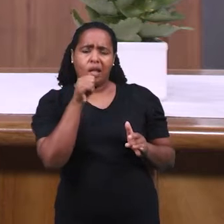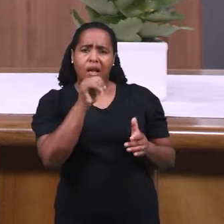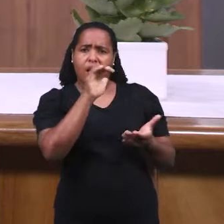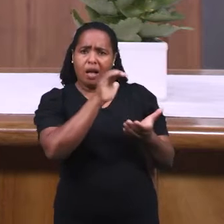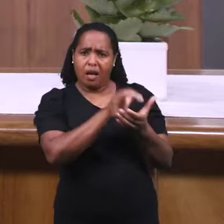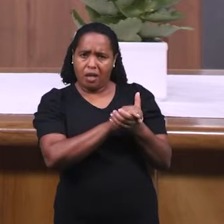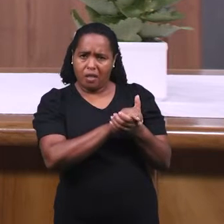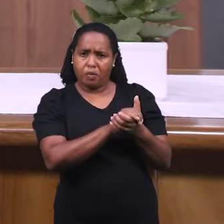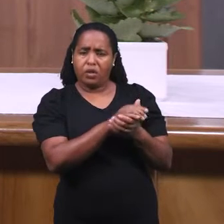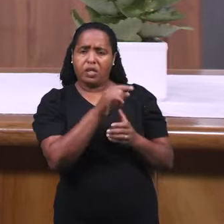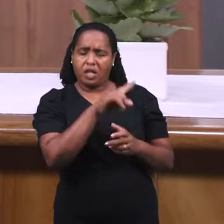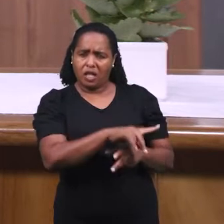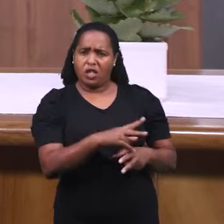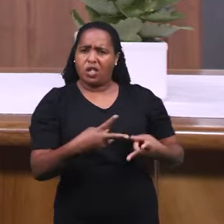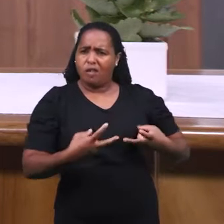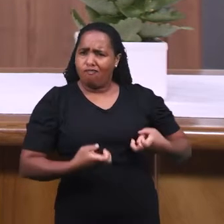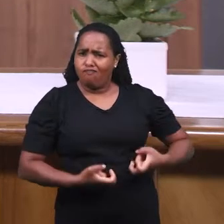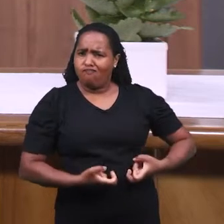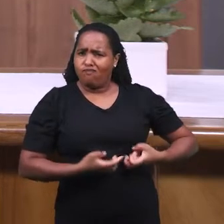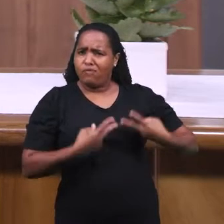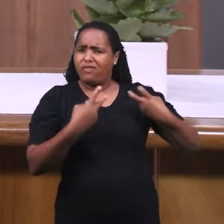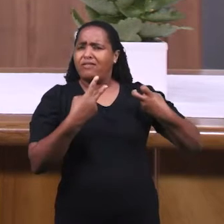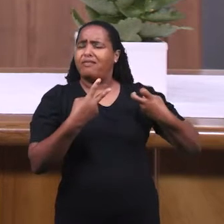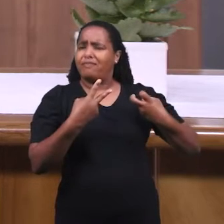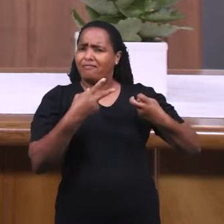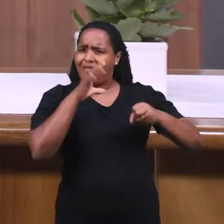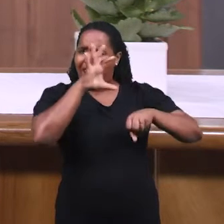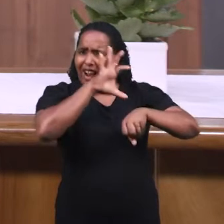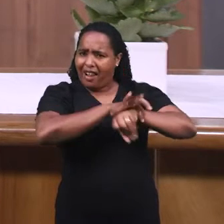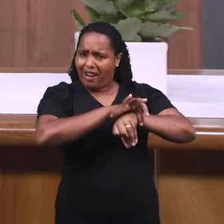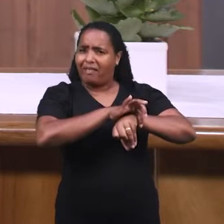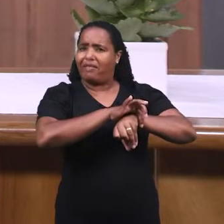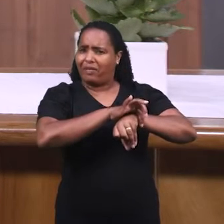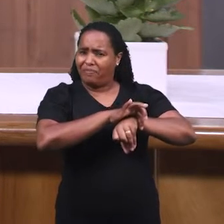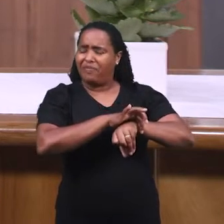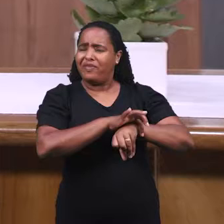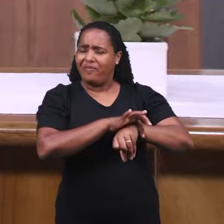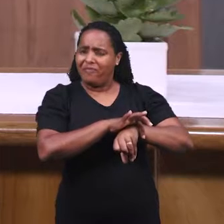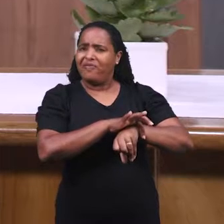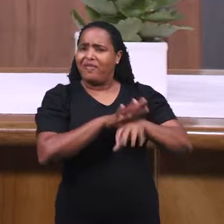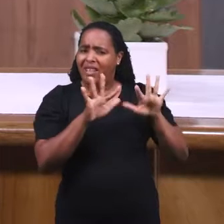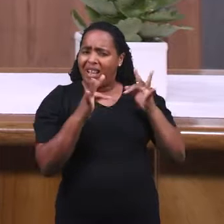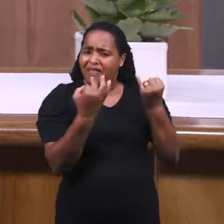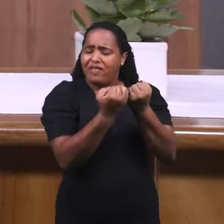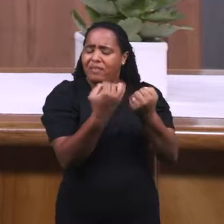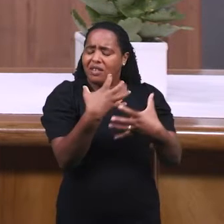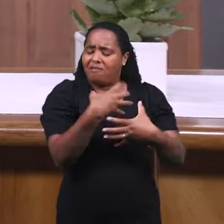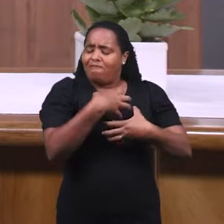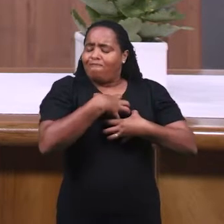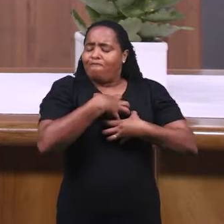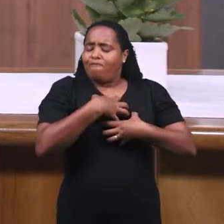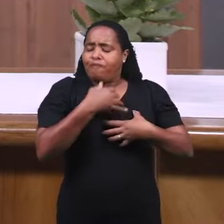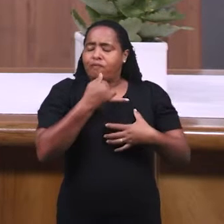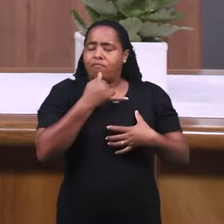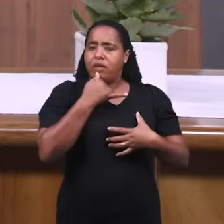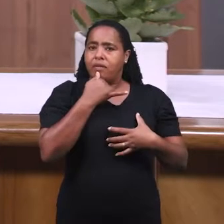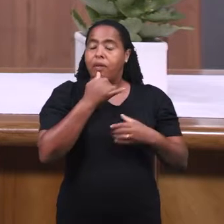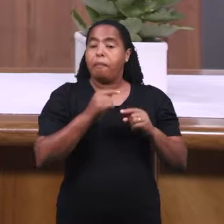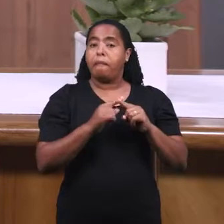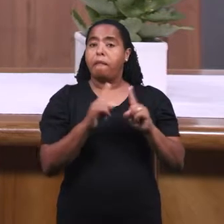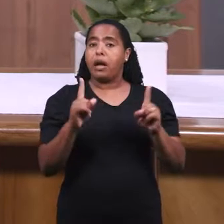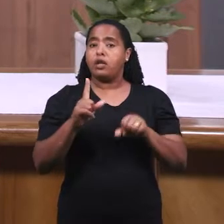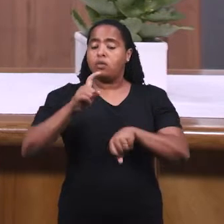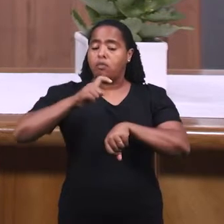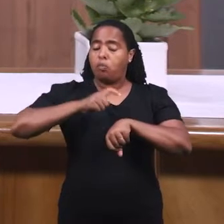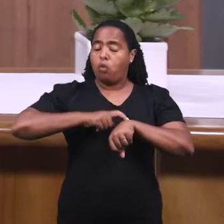очень страшный. Его жене, да, там была опухоль у него, это потрясло семью,